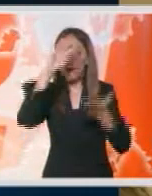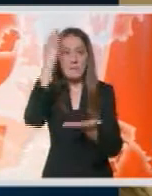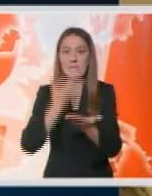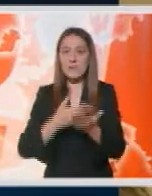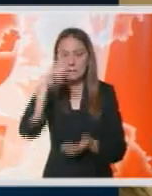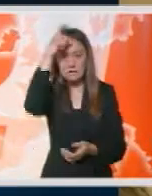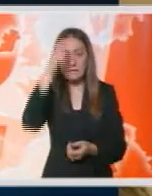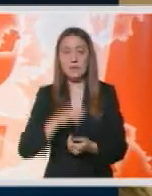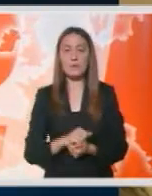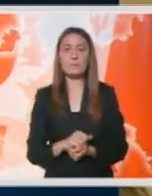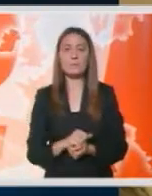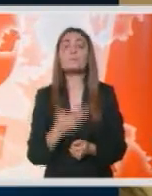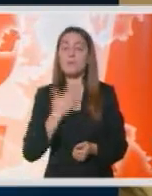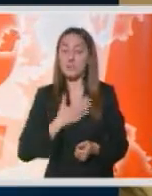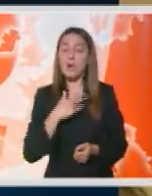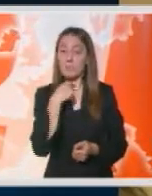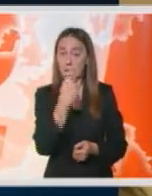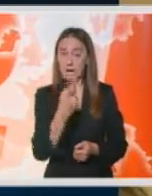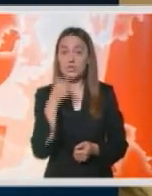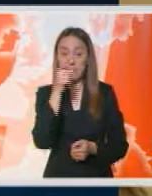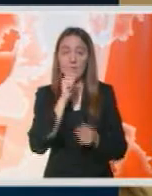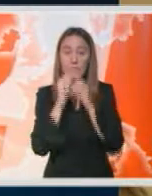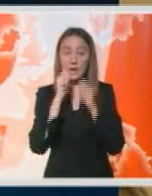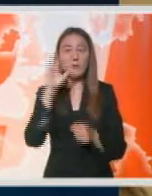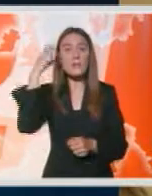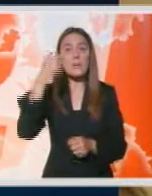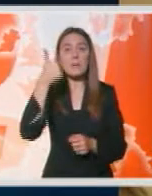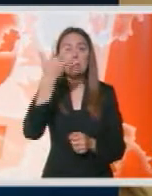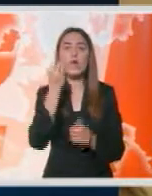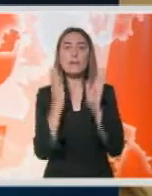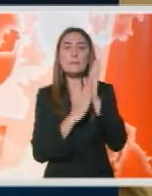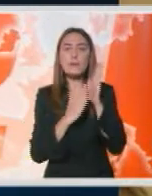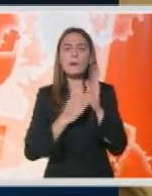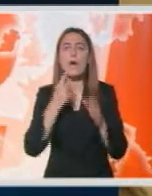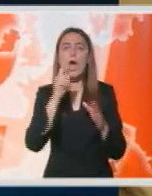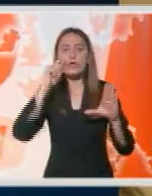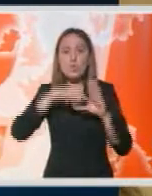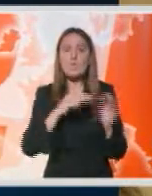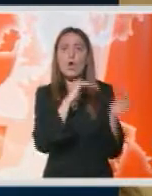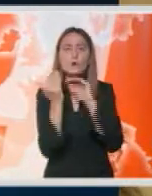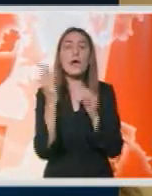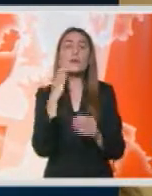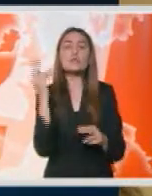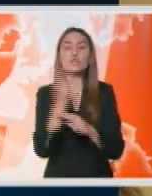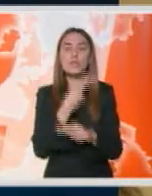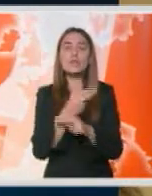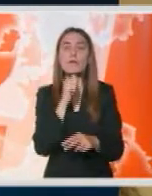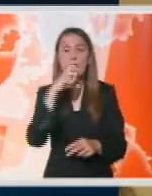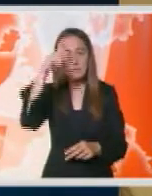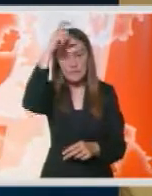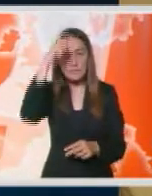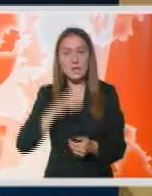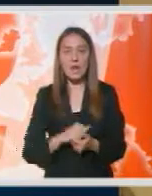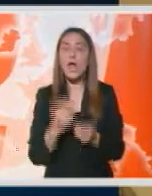Srbiji. Želim da naglasim da su ovi pregovori samo jedan od primjera sve dubljih odnosa između Sjedinjenih Američkih Država i